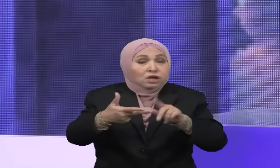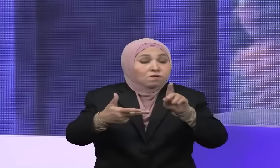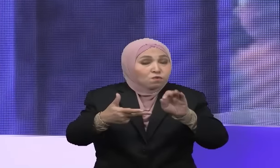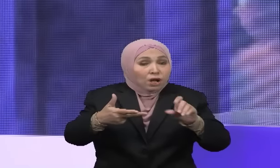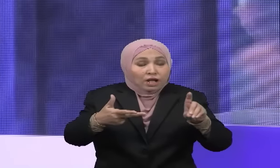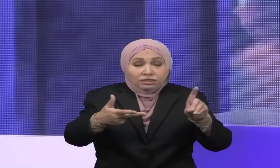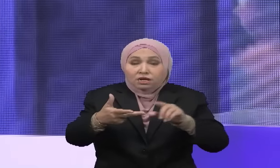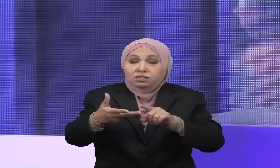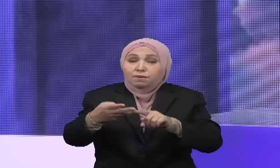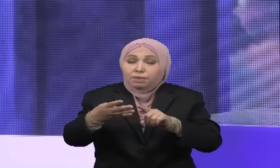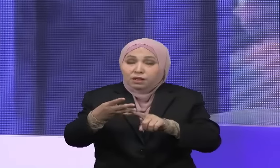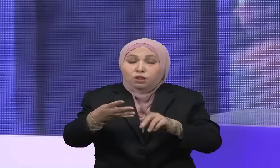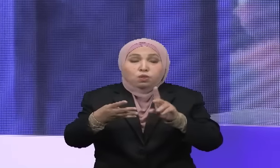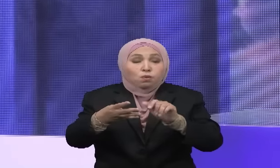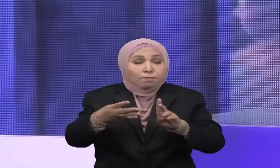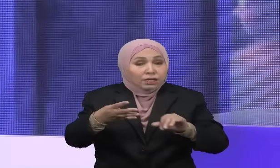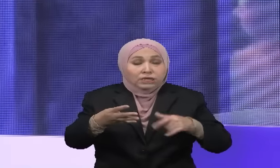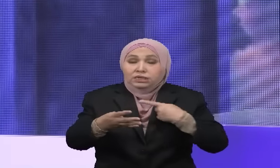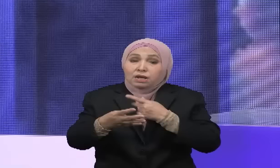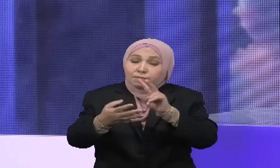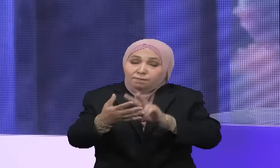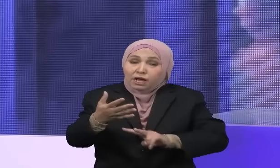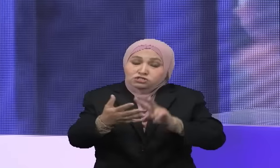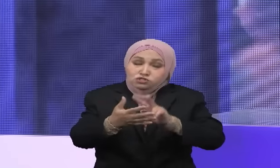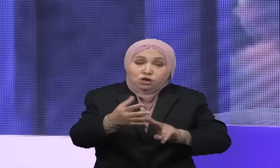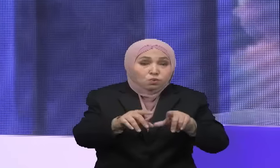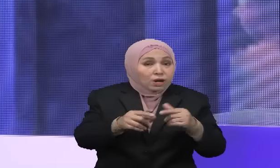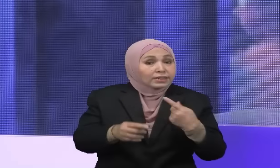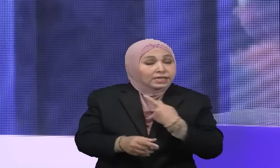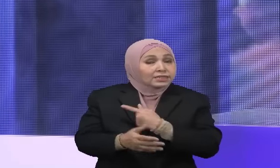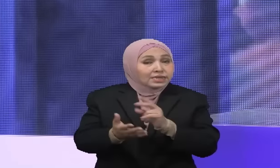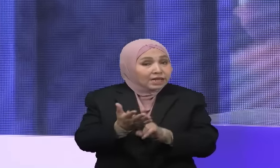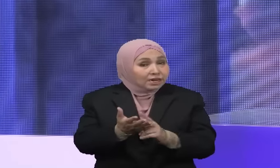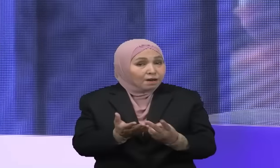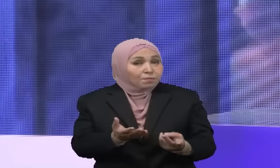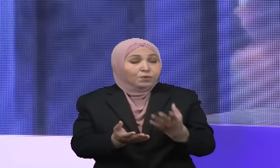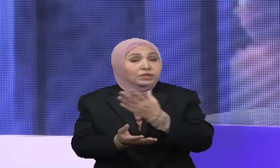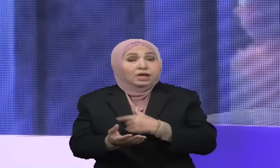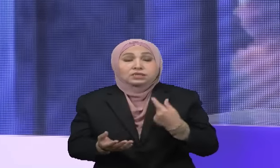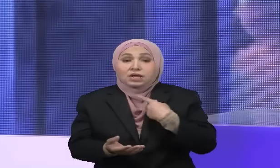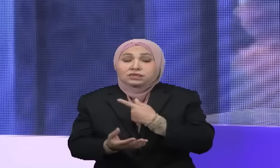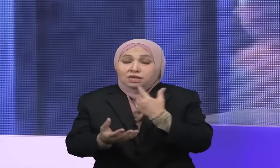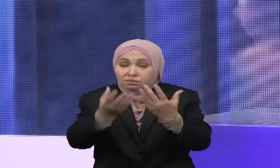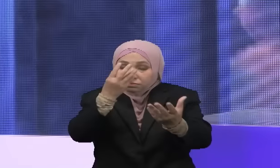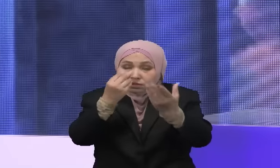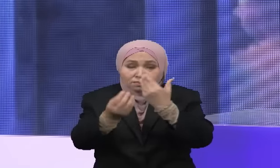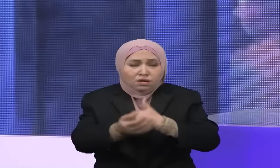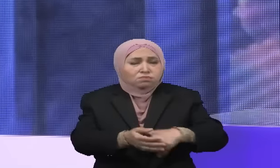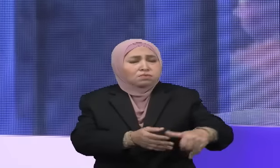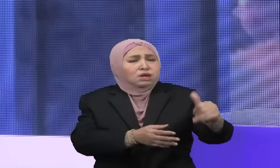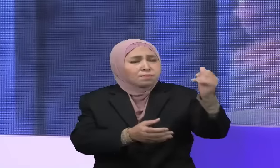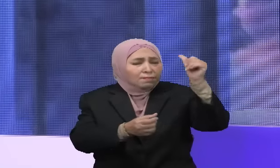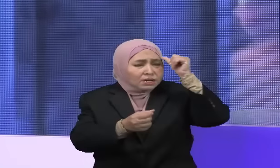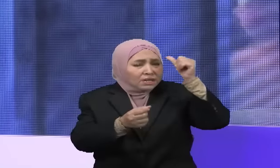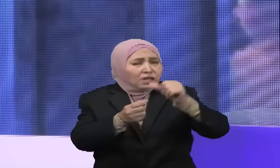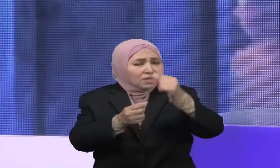lapisan nombor 4 itu adalah lub. Apabila kita membaca Al-Quran, kita tadabbur dan kita ambil tazkirah, kita dapat peringatan